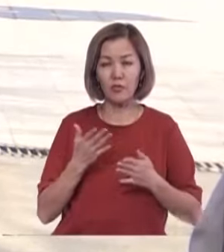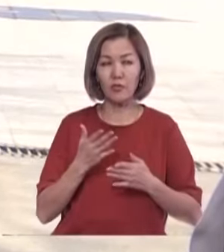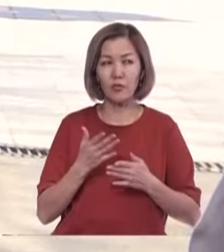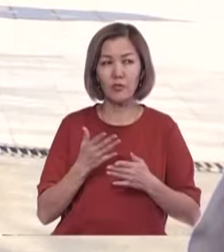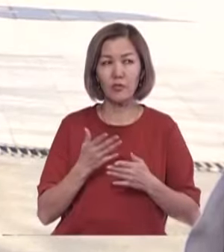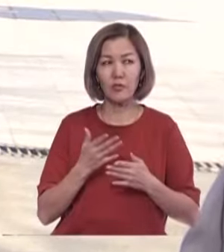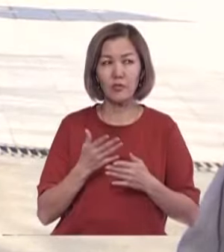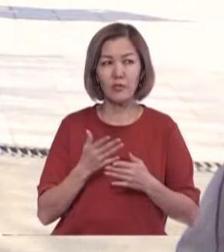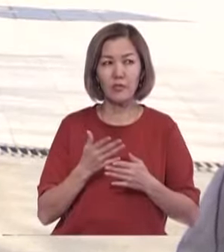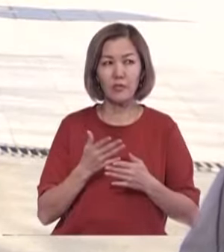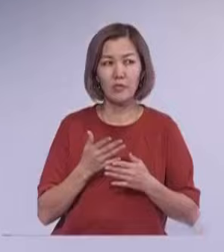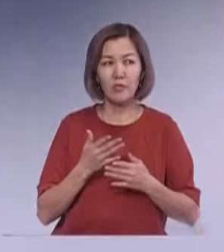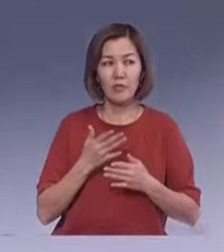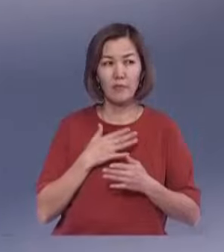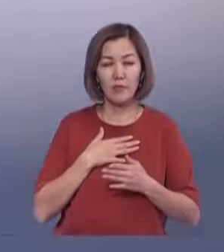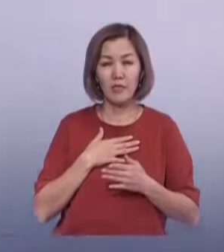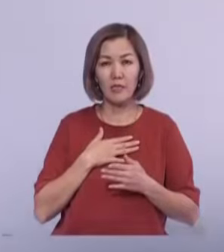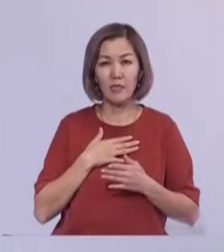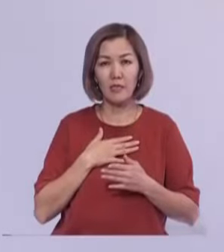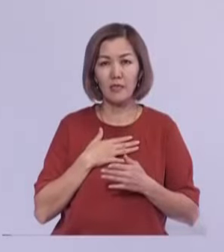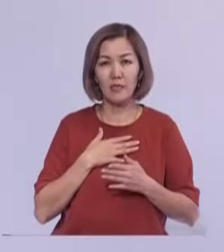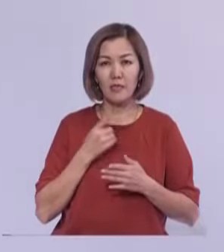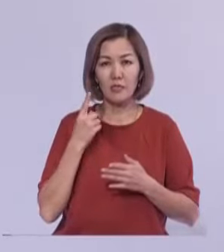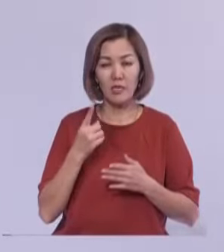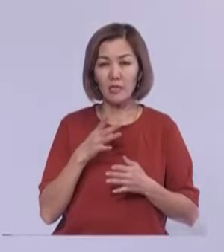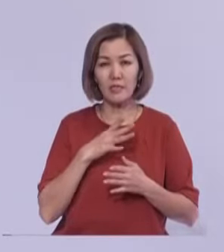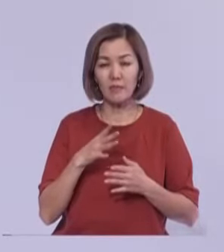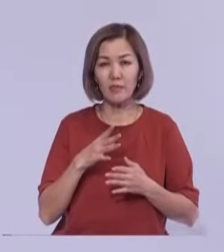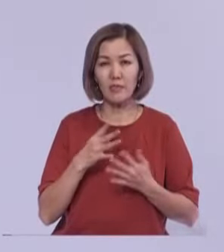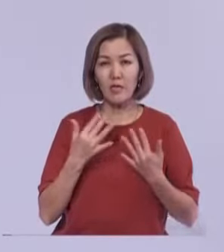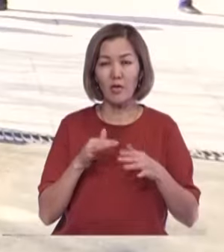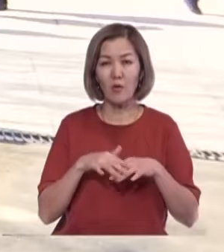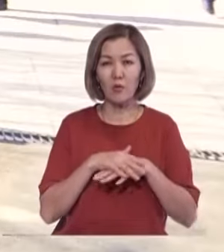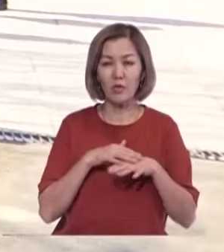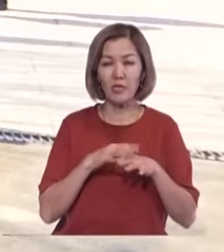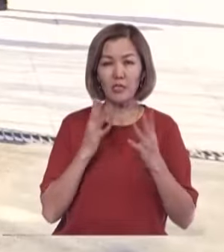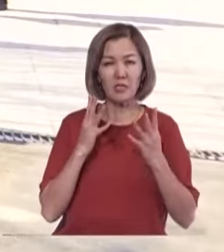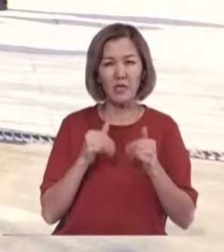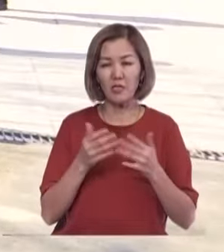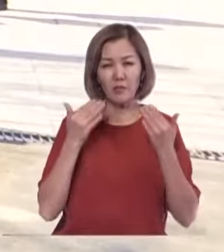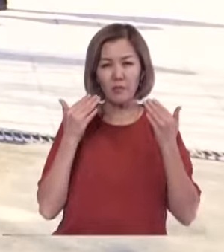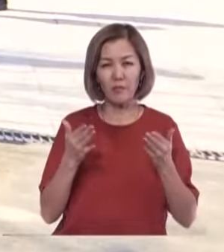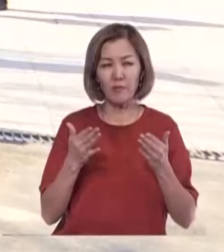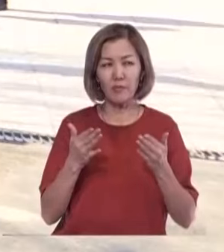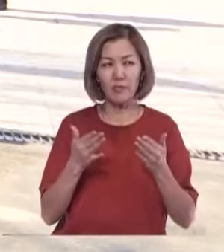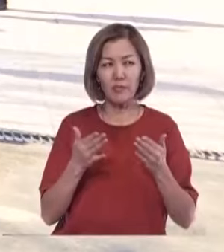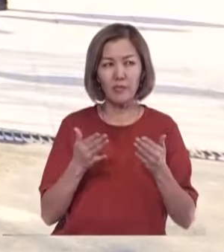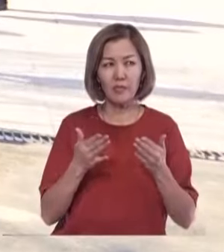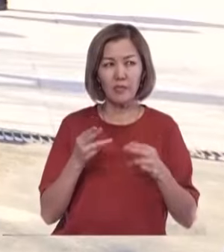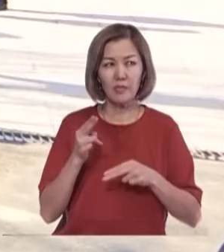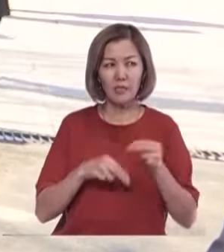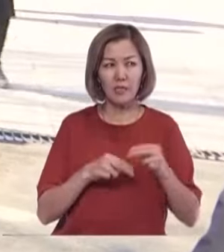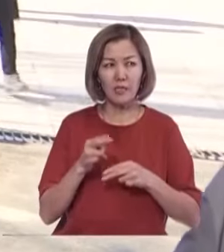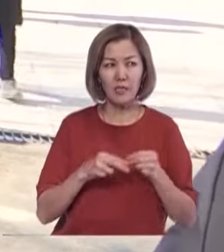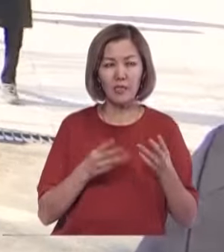жерде тек қана менің үлесім жоқ, бүкіл ауыл болып салдық. Енді қаражатын енді әлі ешкім санаған жоқ. Енді Алланың енді алдында салынғаннан кейін